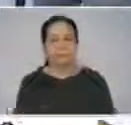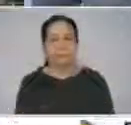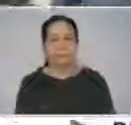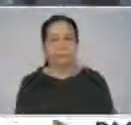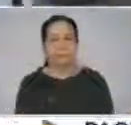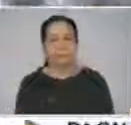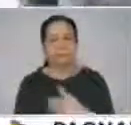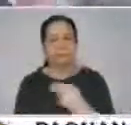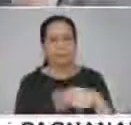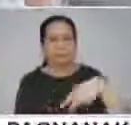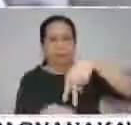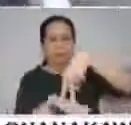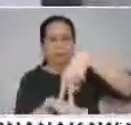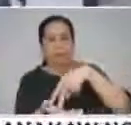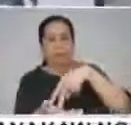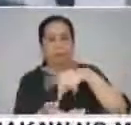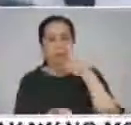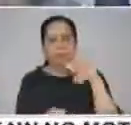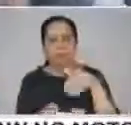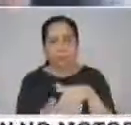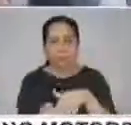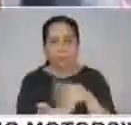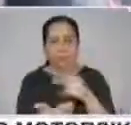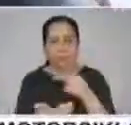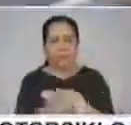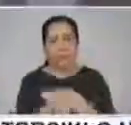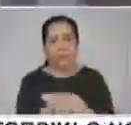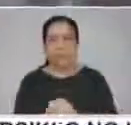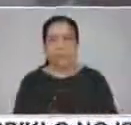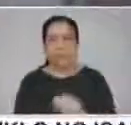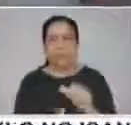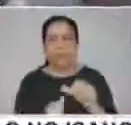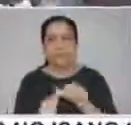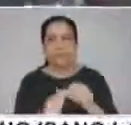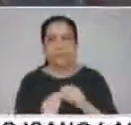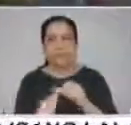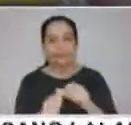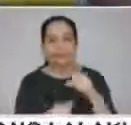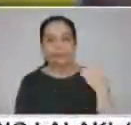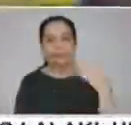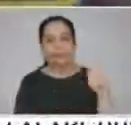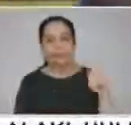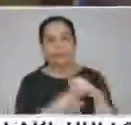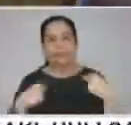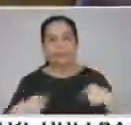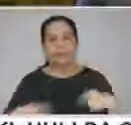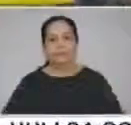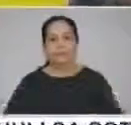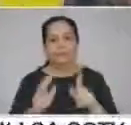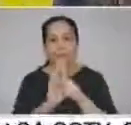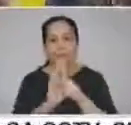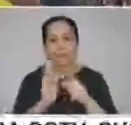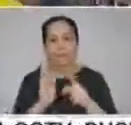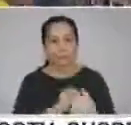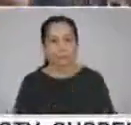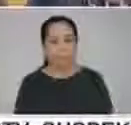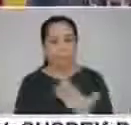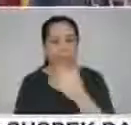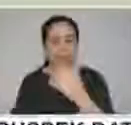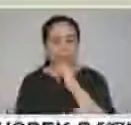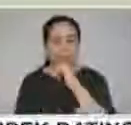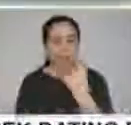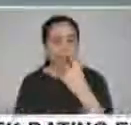Highway Patrol Group, Philippine Coast Guard at ang Land Transportation Franchising and Regulatory Board o LTFRB.